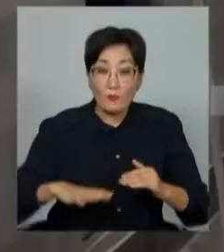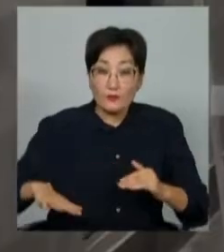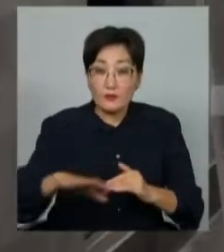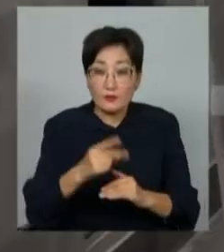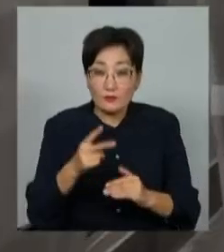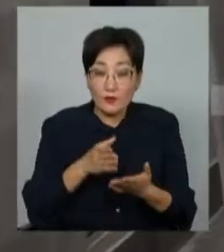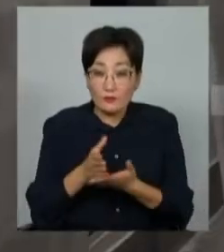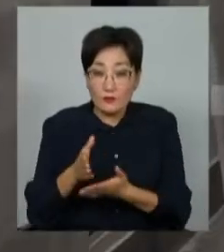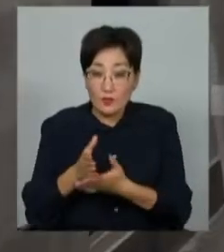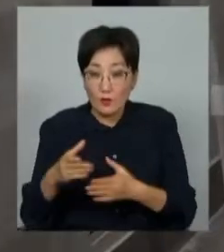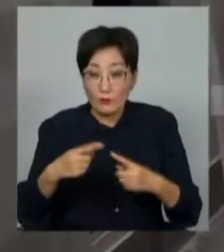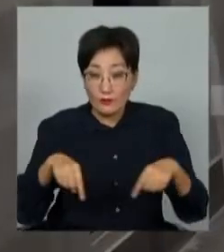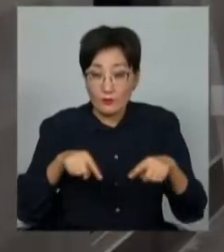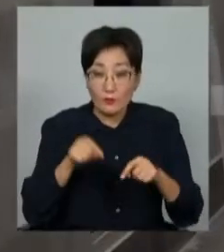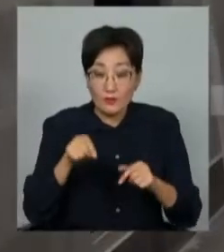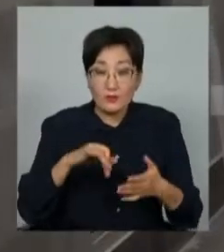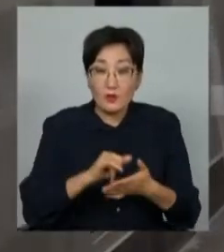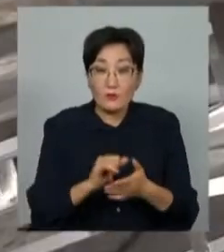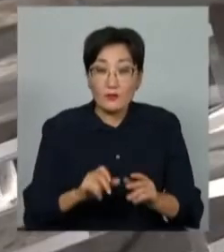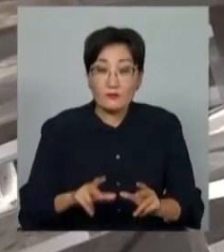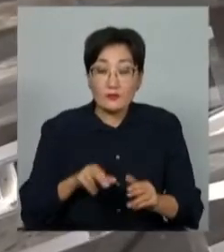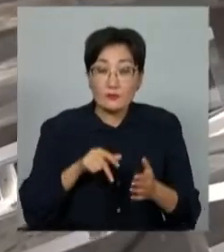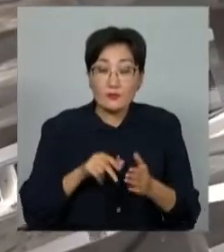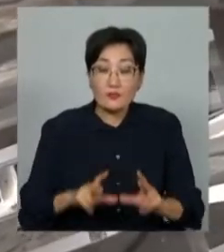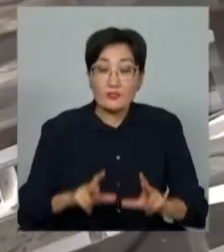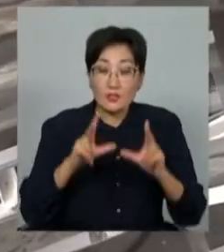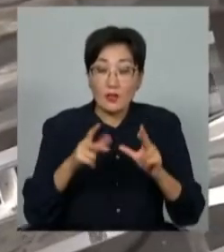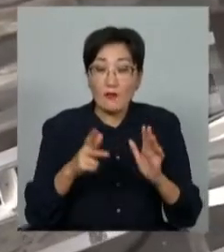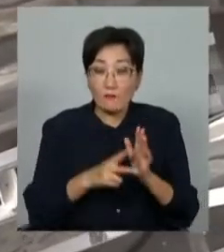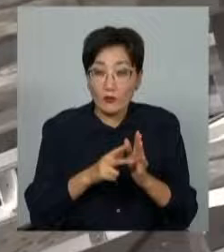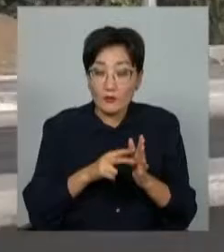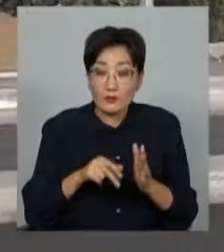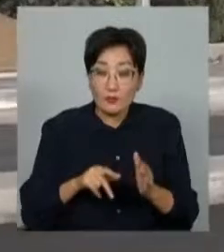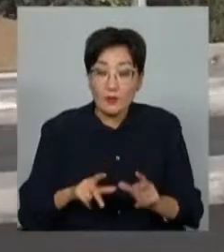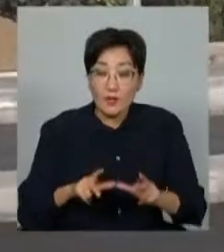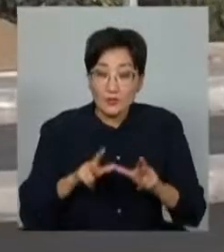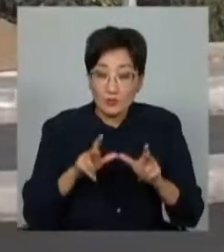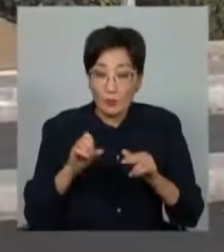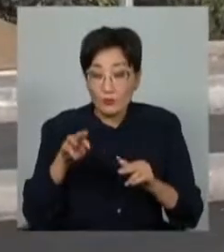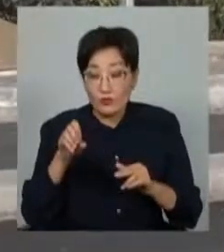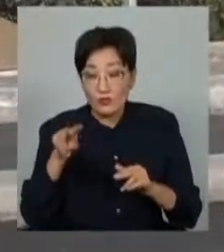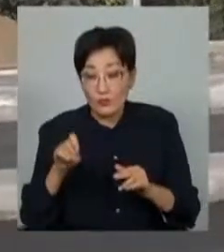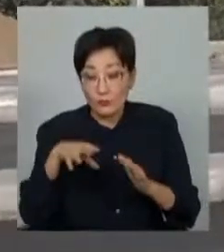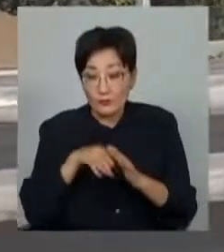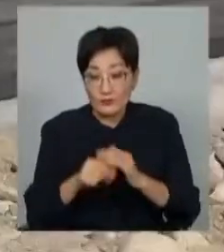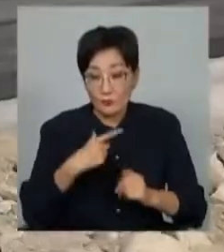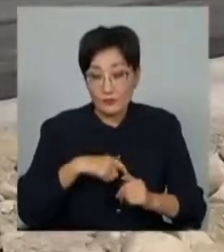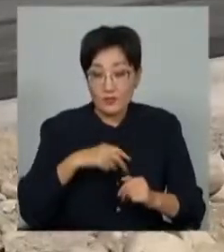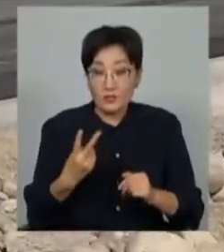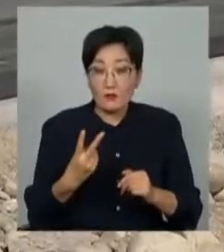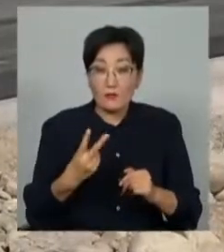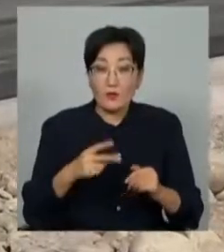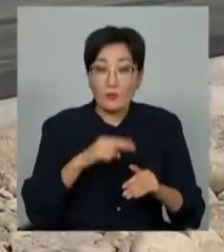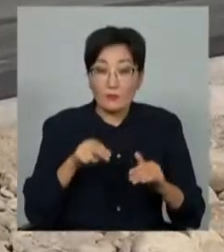двух входных групп. Там установлено два лифта и 8 эскалаторов. А вот станция Бауыржан-Момышлы включает в себя две